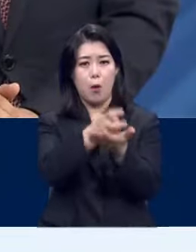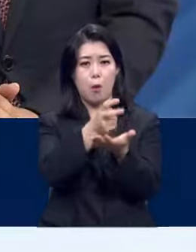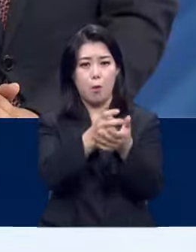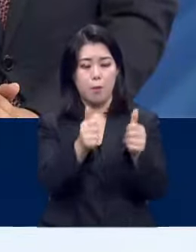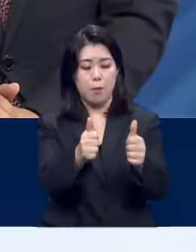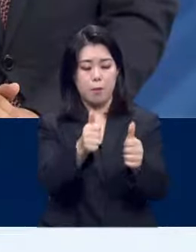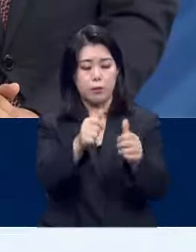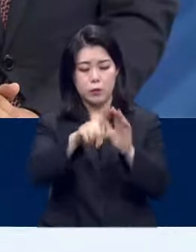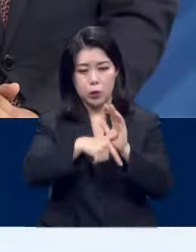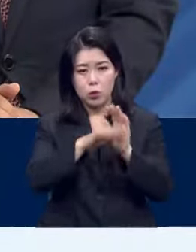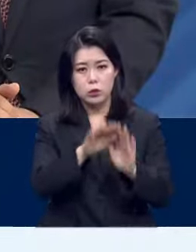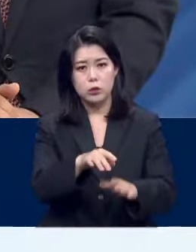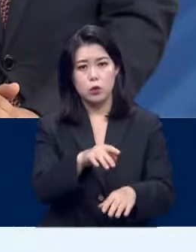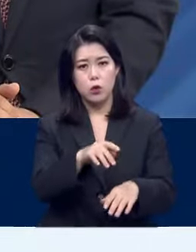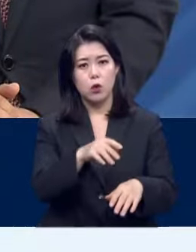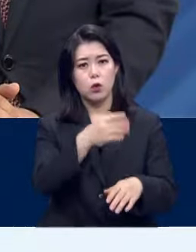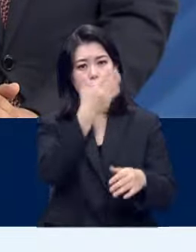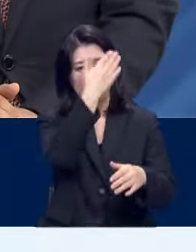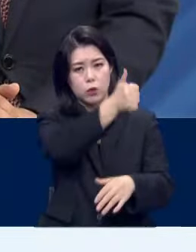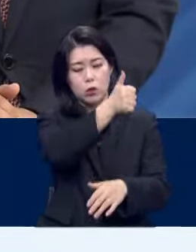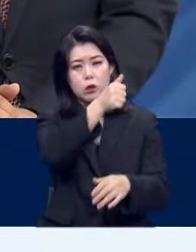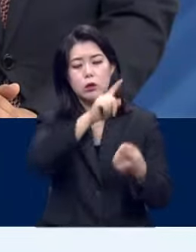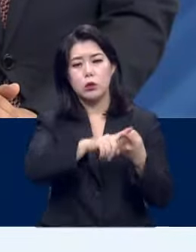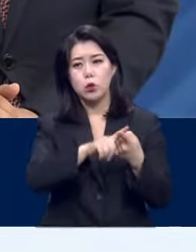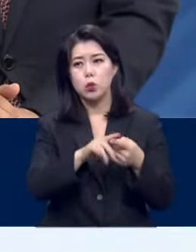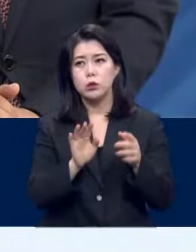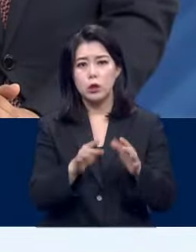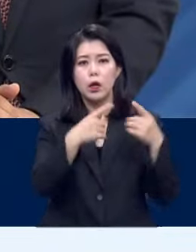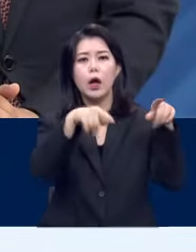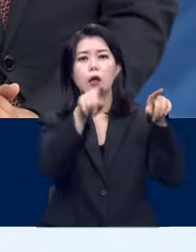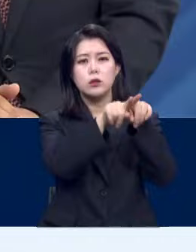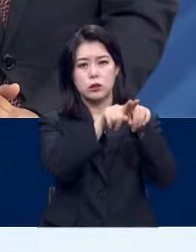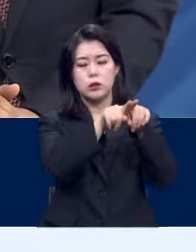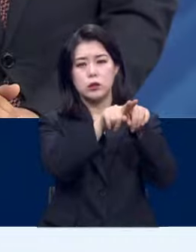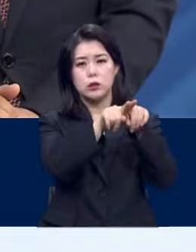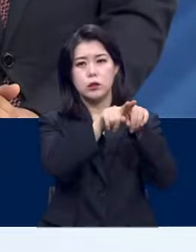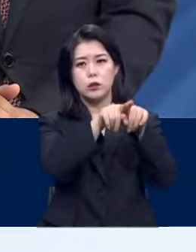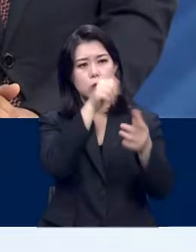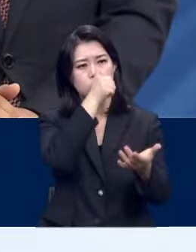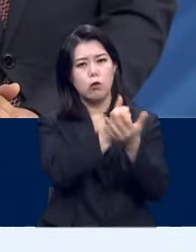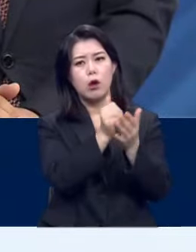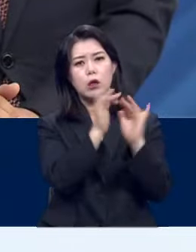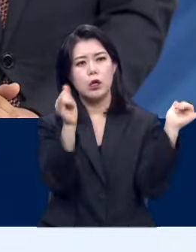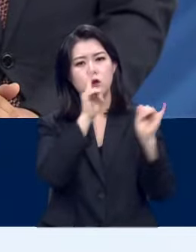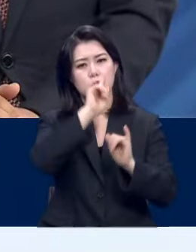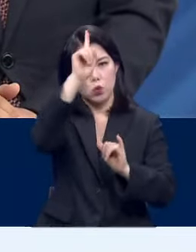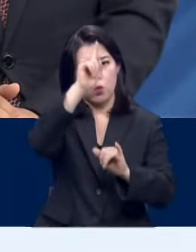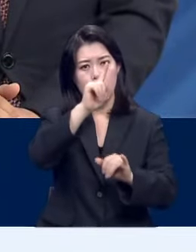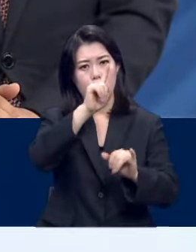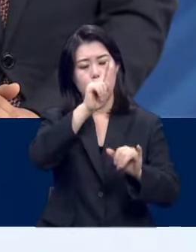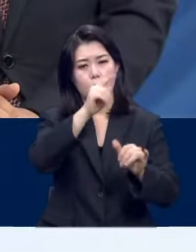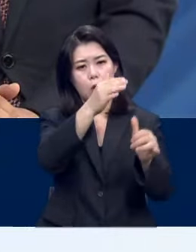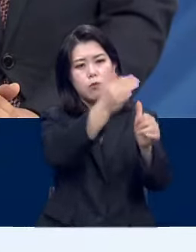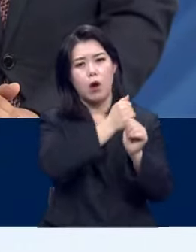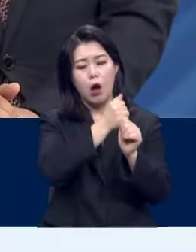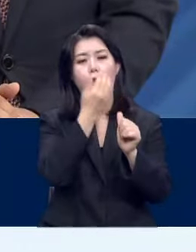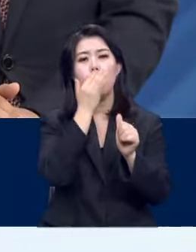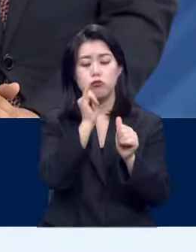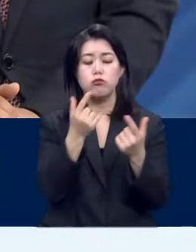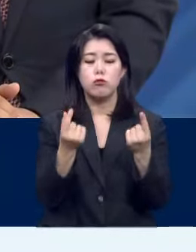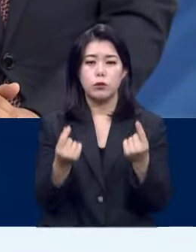김정은에 대해서 ICC 국제 형사 재판소가 공동 정범으로 뭐 기술하거나 체포 형장을 발부하는 것도